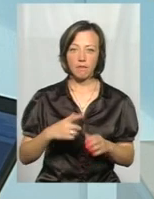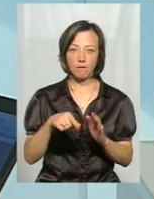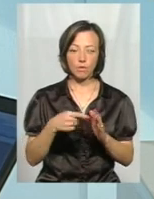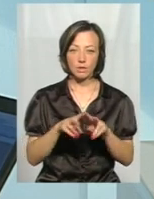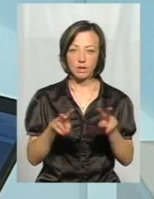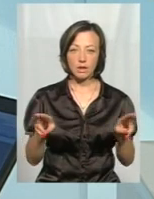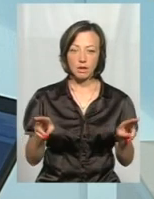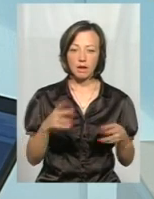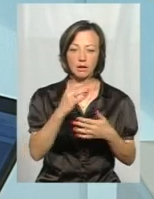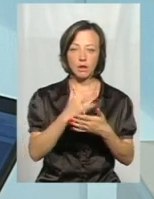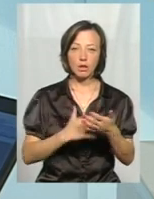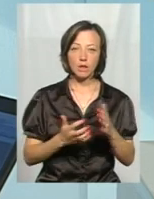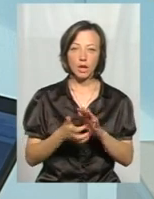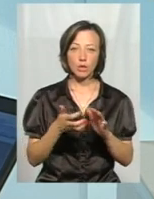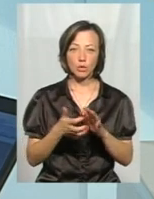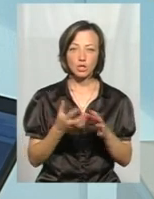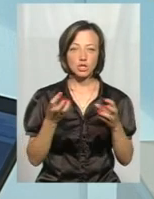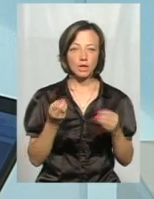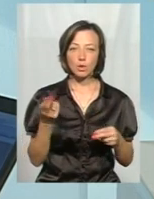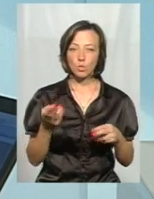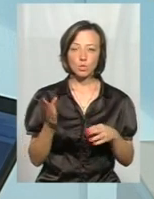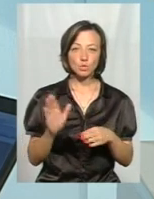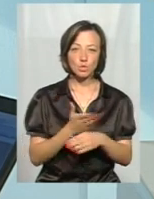день є цілий ряд недоліків, які ще не усунуті, і по місту